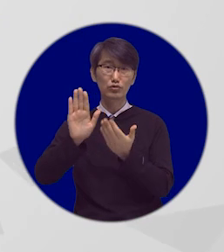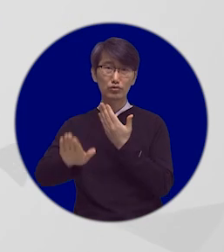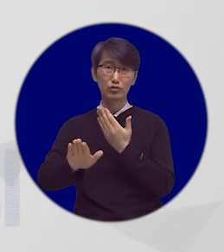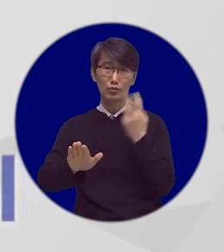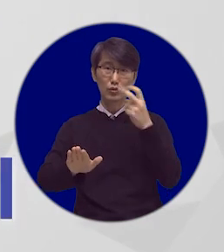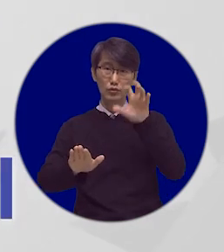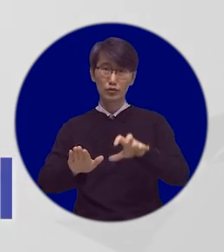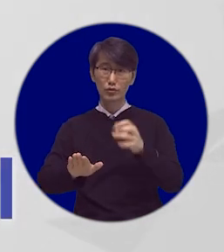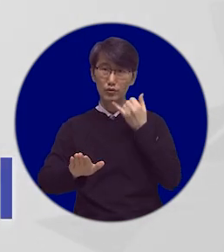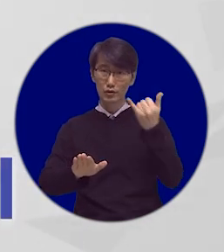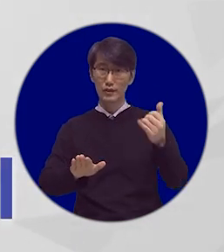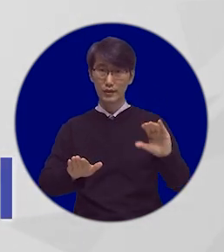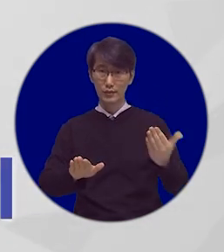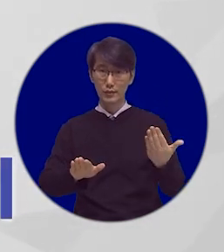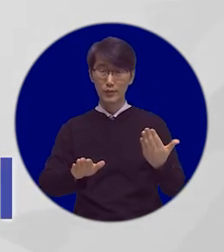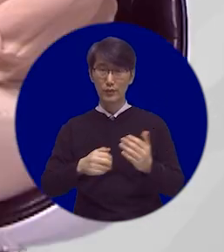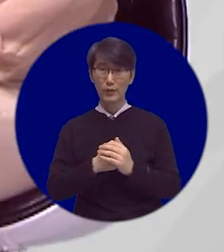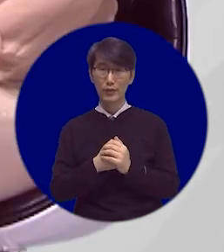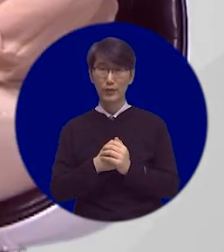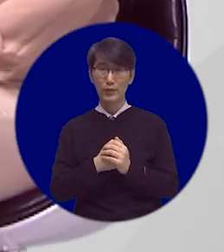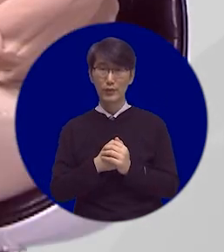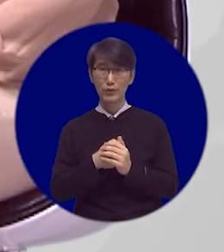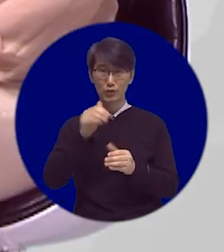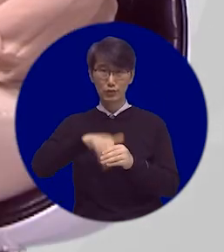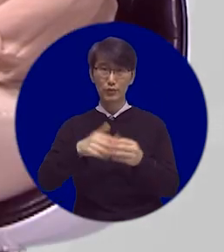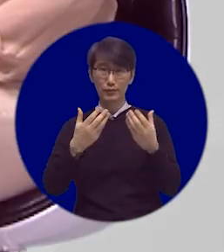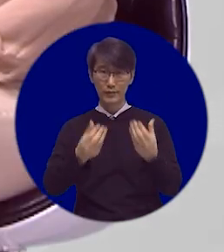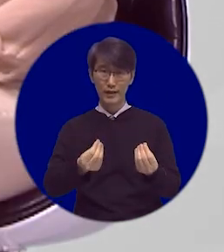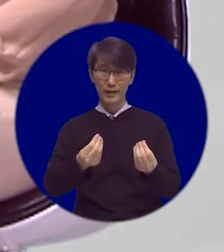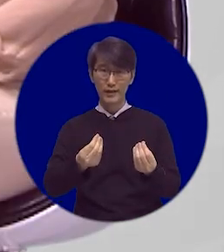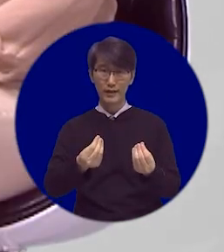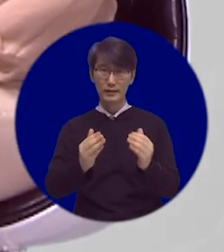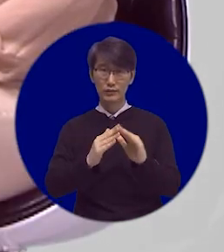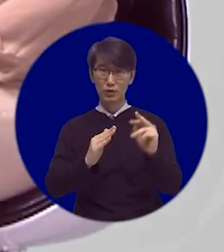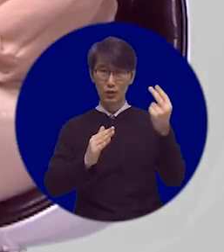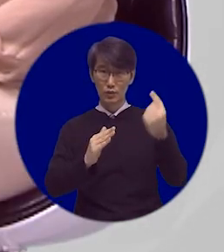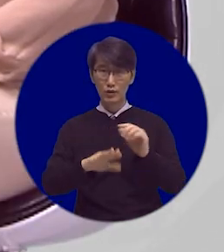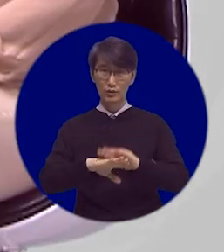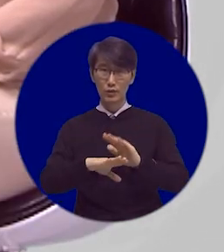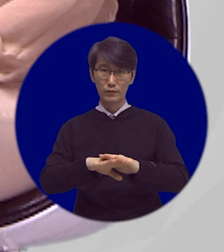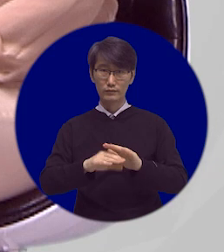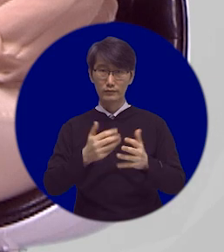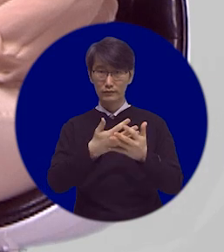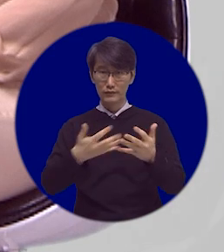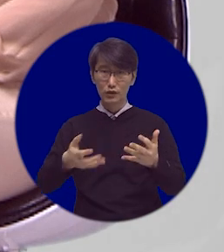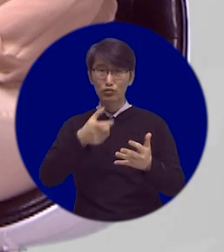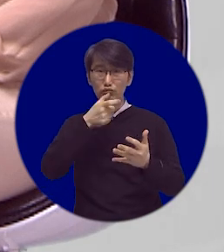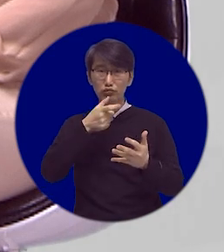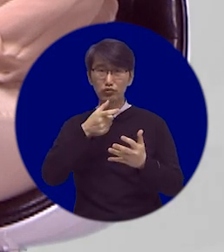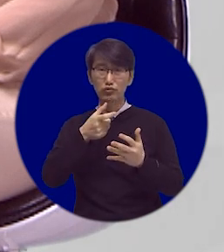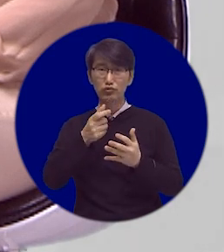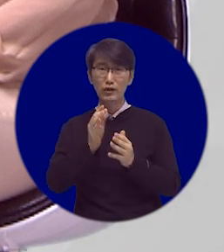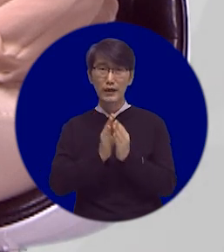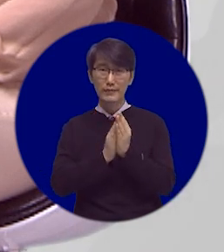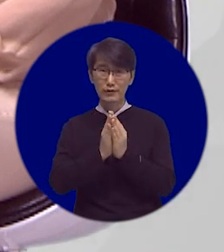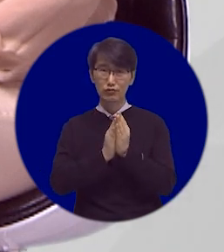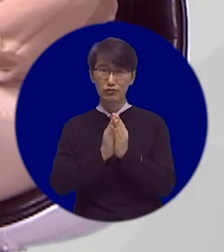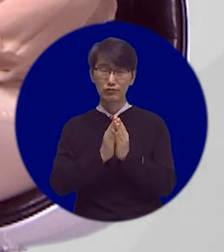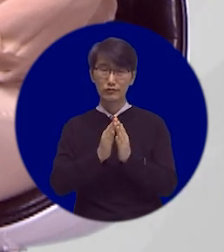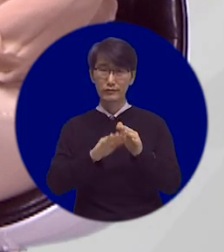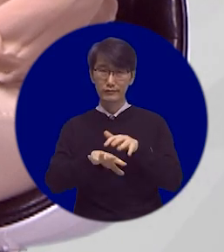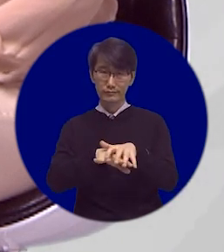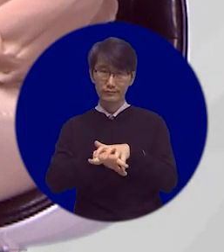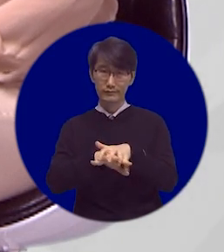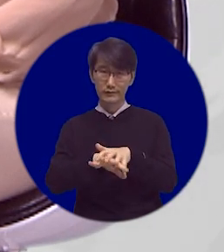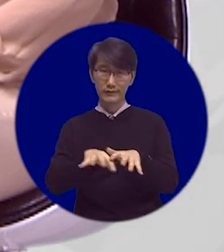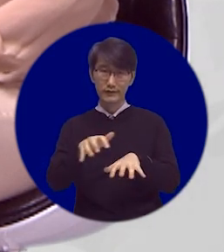투표한 후 보건소에 문의해야 하고요. 투표를 마친 후 귀가해서는 손을 흐르는 물에 비누로 꼼꼼하게